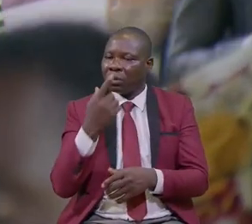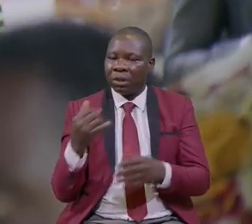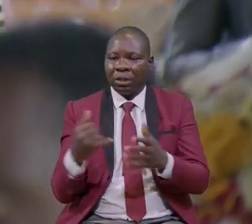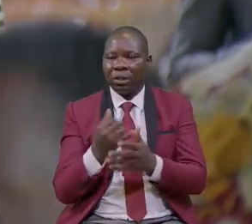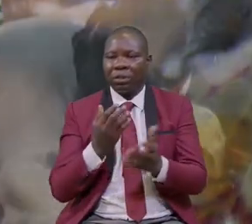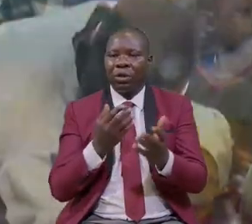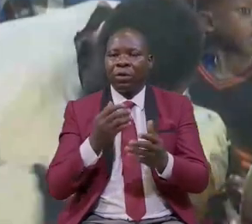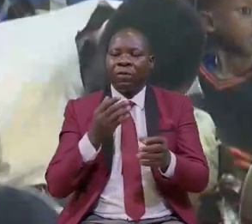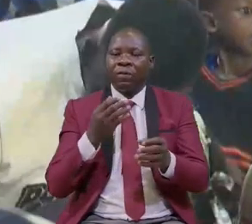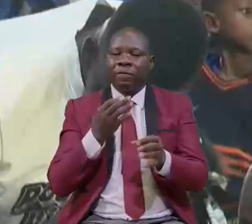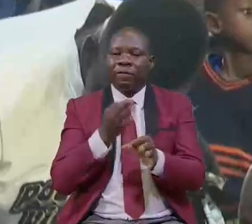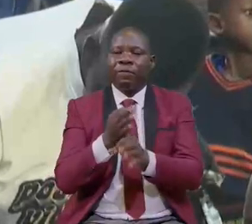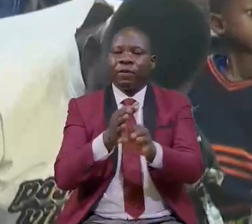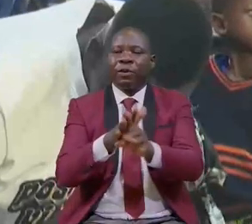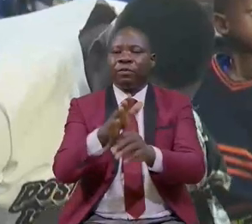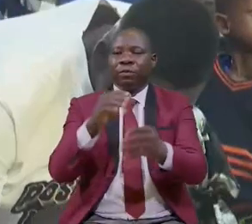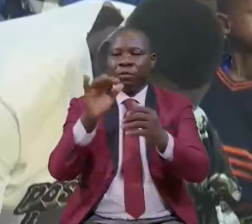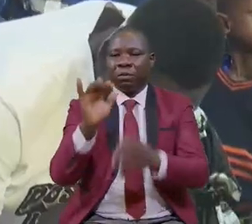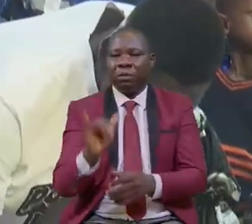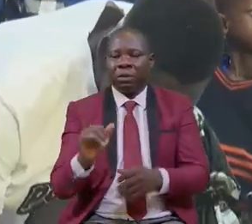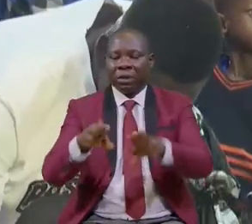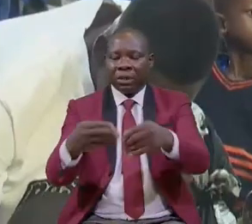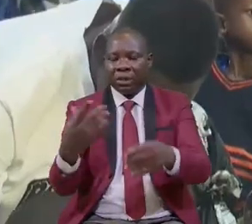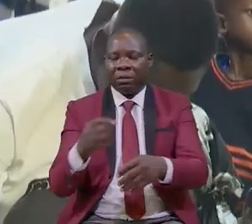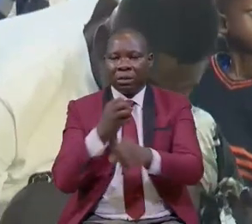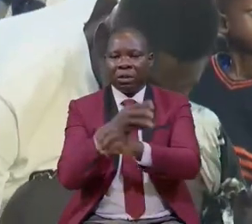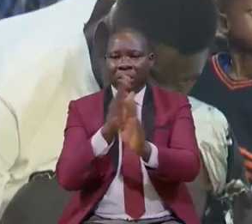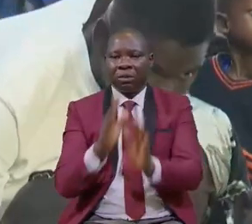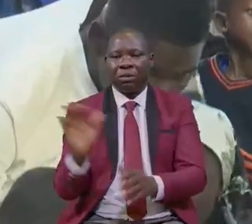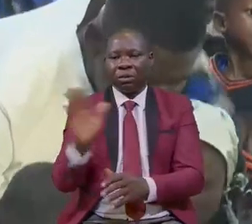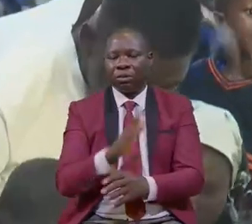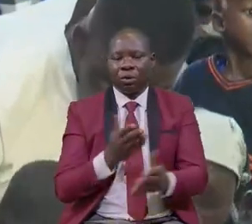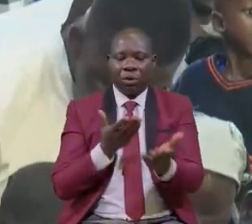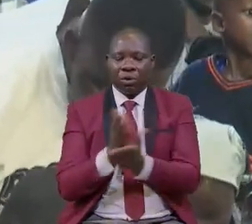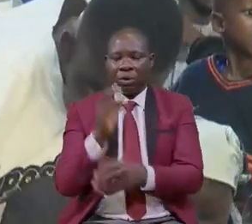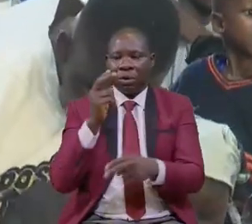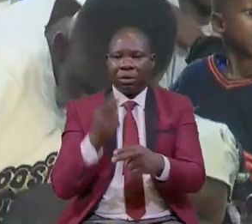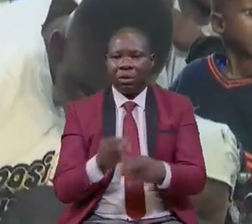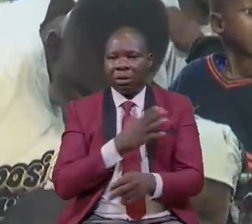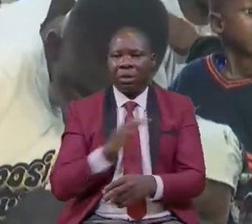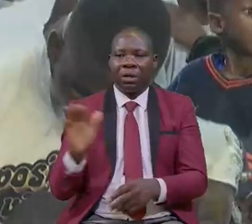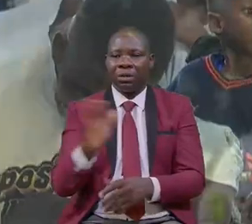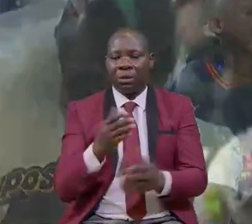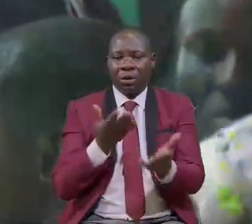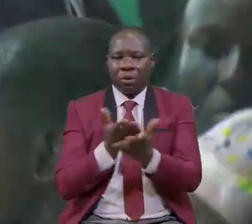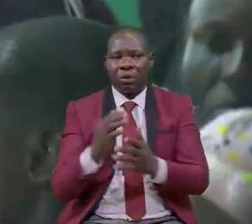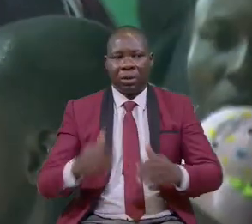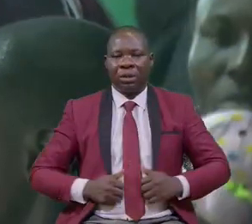mensonge que nos surveillant s'il vous plaît nos conseillers s'occupe de ceux qui ont levé la